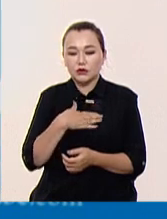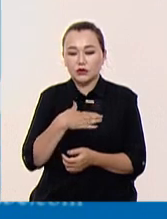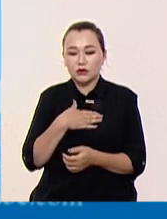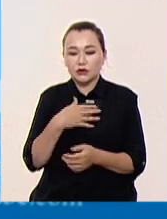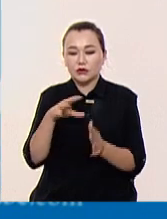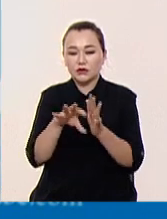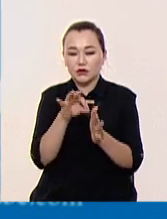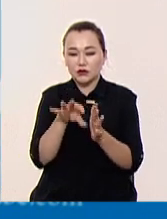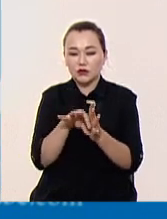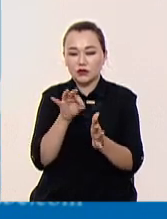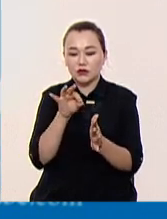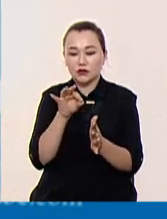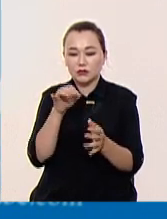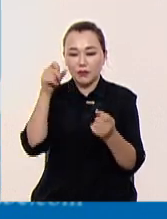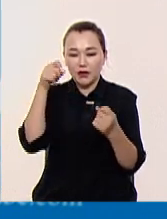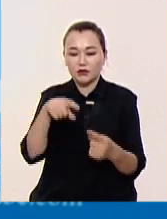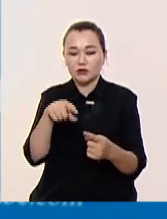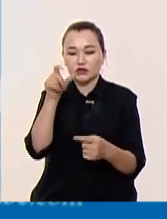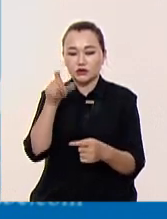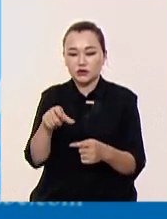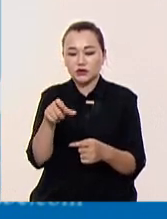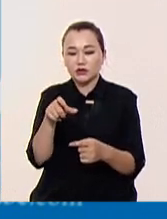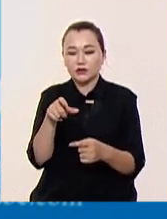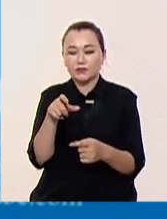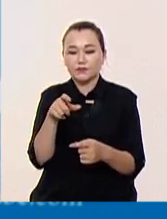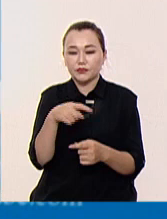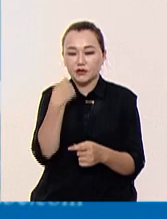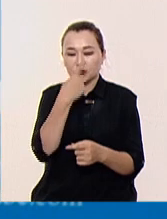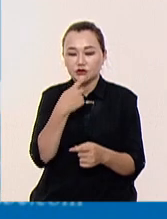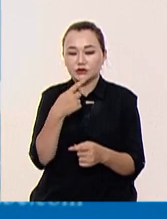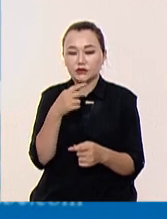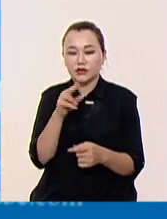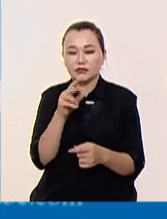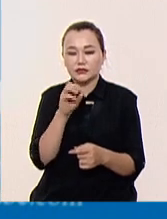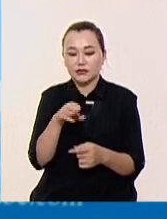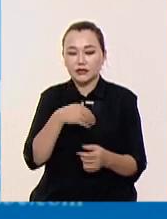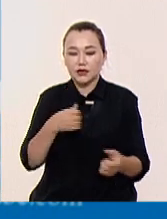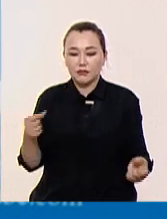Бірақ мен сол сайлауға қатысатын лайықты тұлғаны, лайықты кандидатты мен